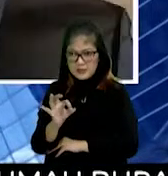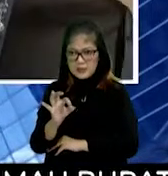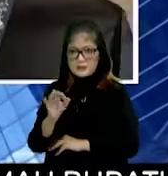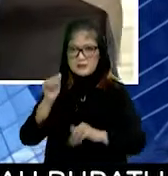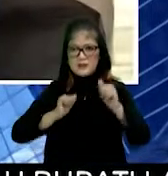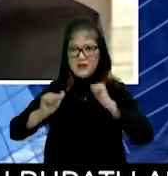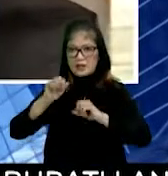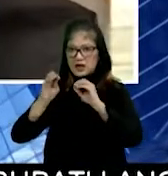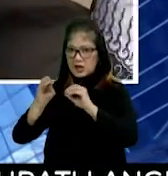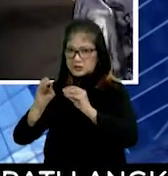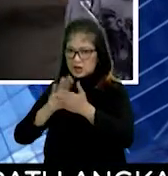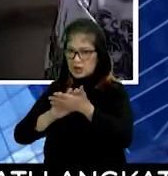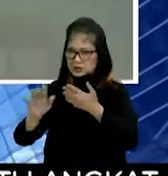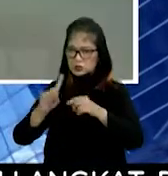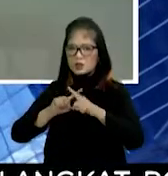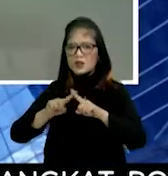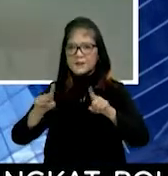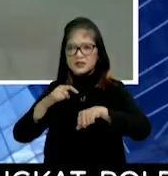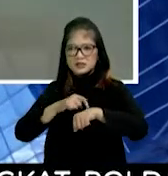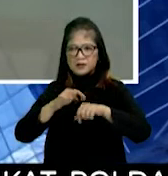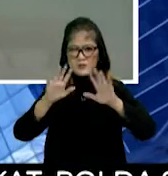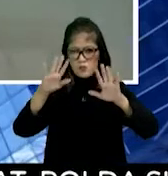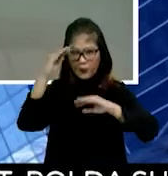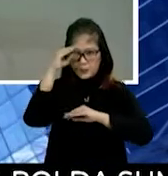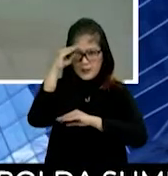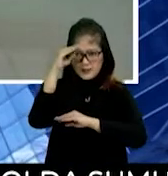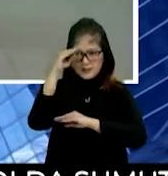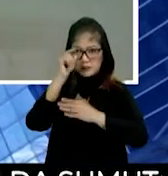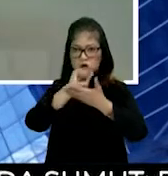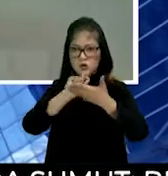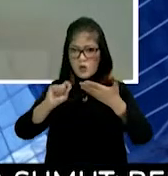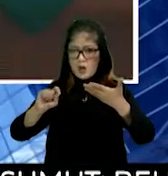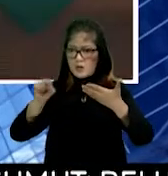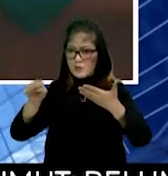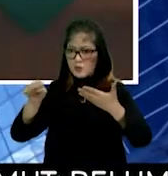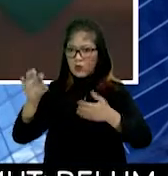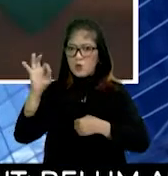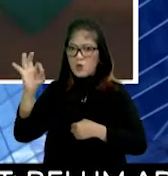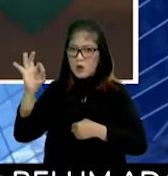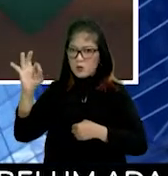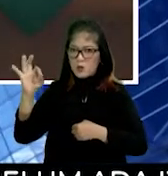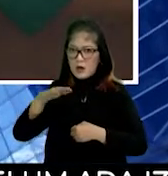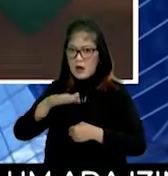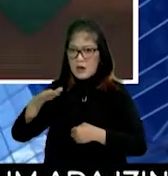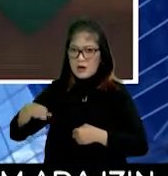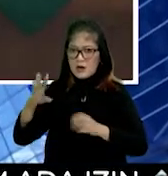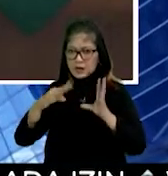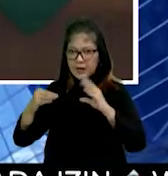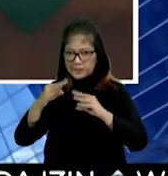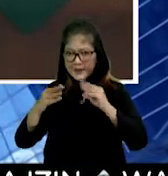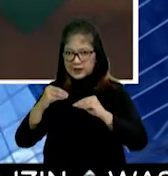secara langsung. Namun pada pukul 10 pagi pihak dari sekolah bersama dengan orang tua siswa ini melakukan rapat